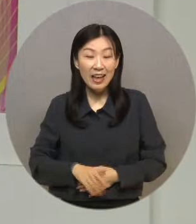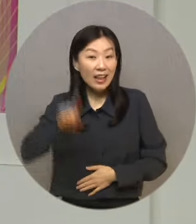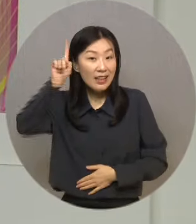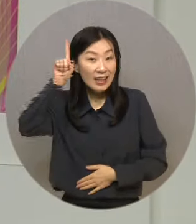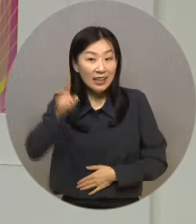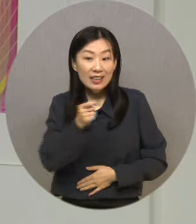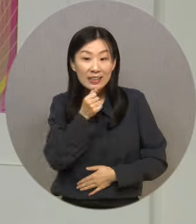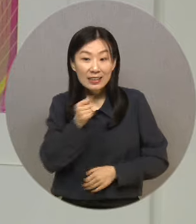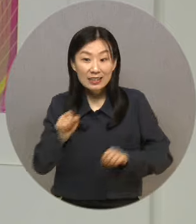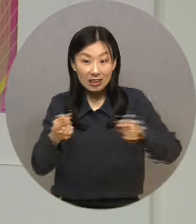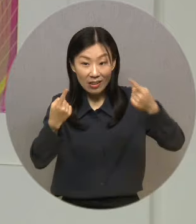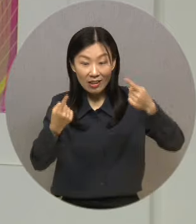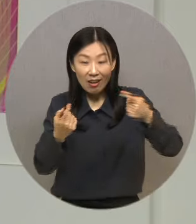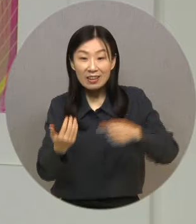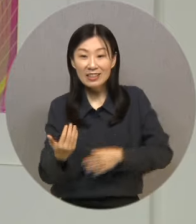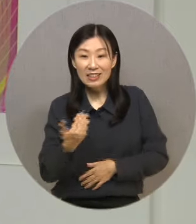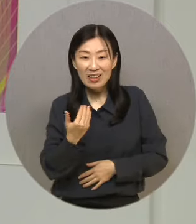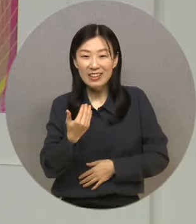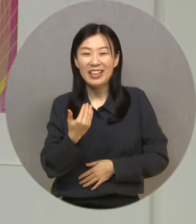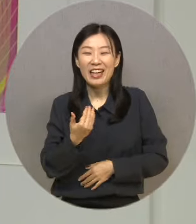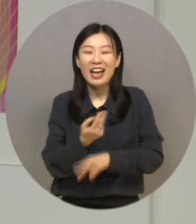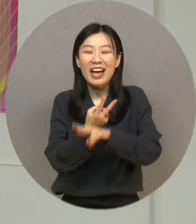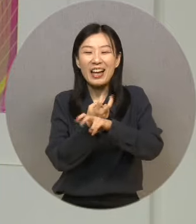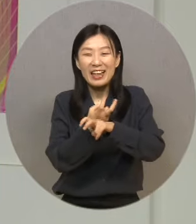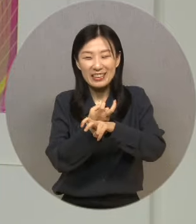오늘은 까치까치 설날이에요.